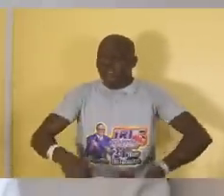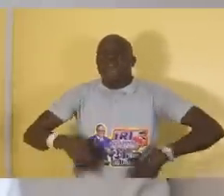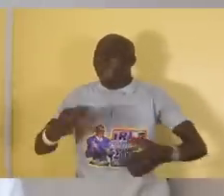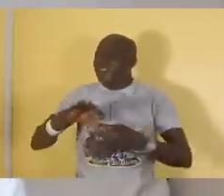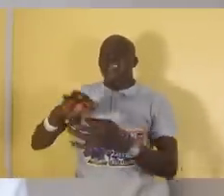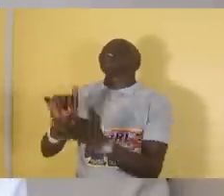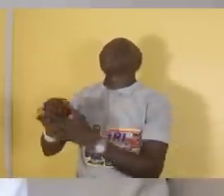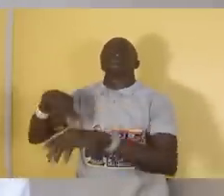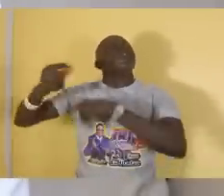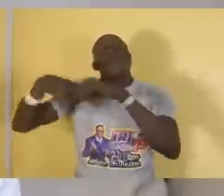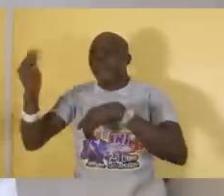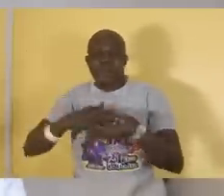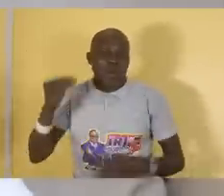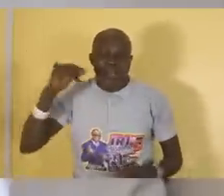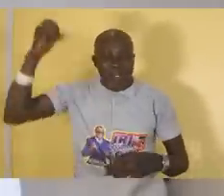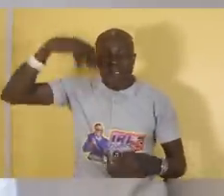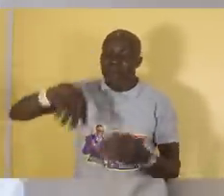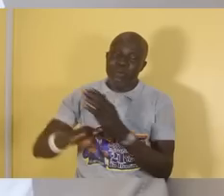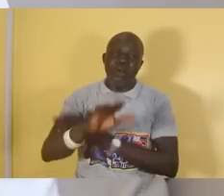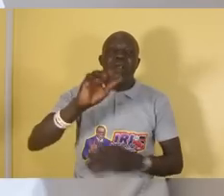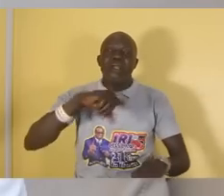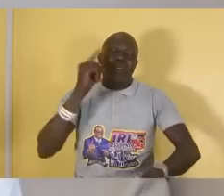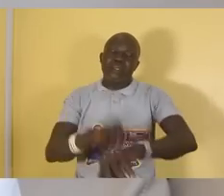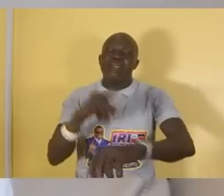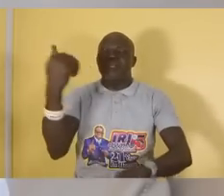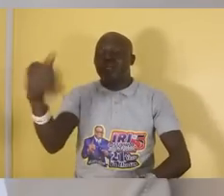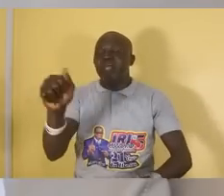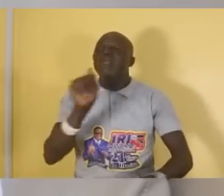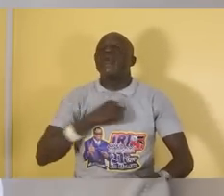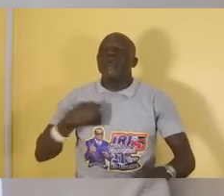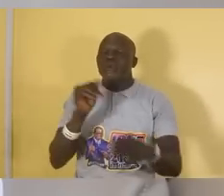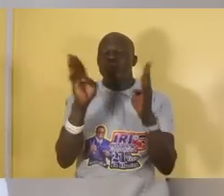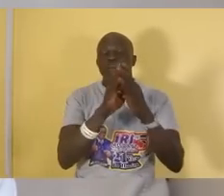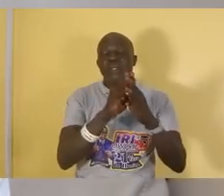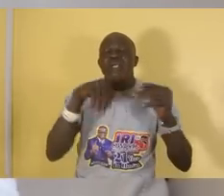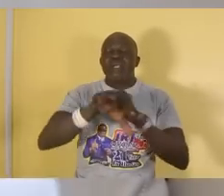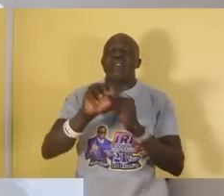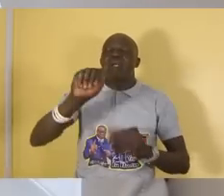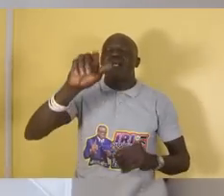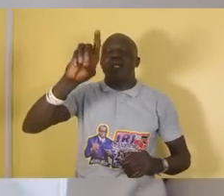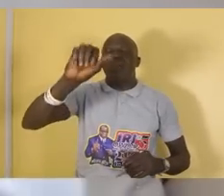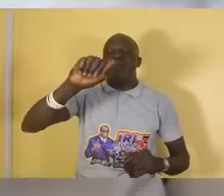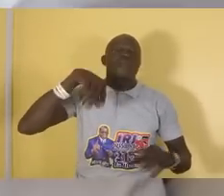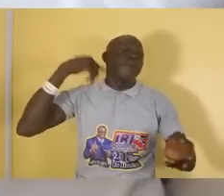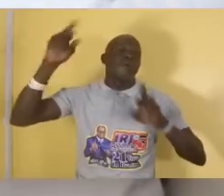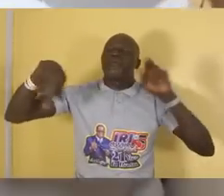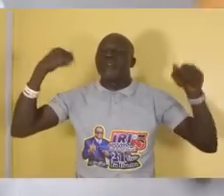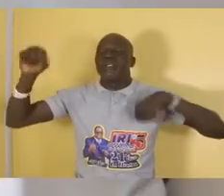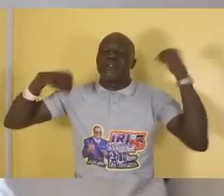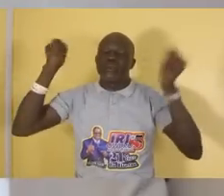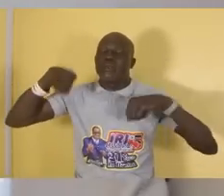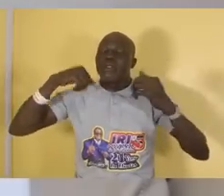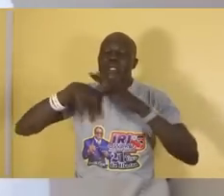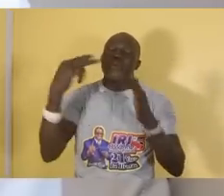padà lọ náà ṣùgbọ́n lágbára lọ́rùn lágbo mẹ́wàá àjọ pàdé ní Adamasegba débí náà